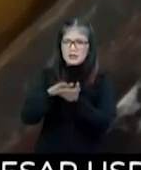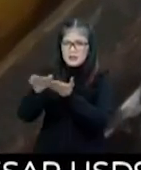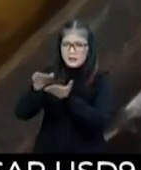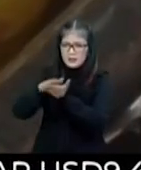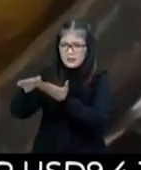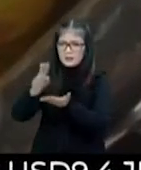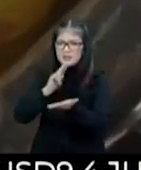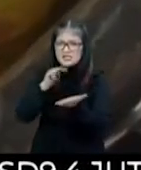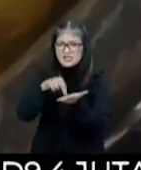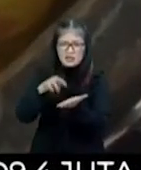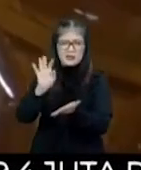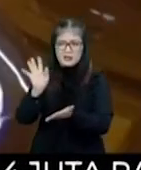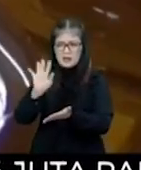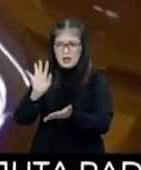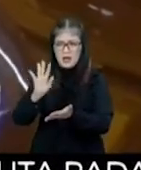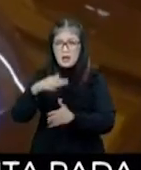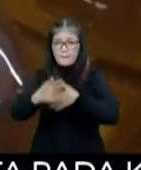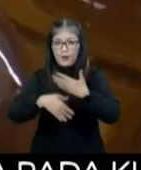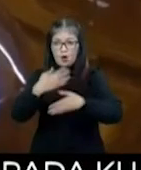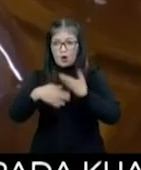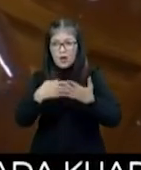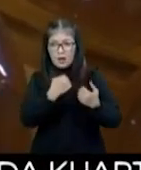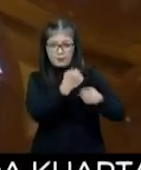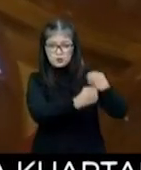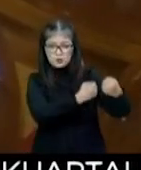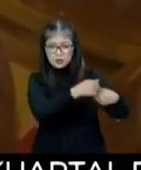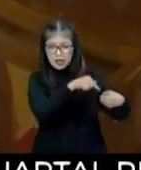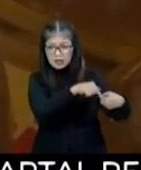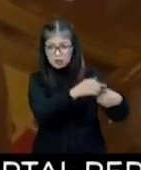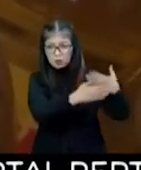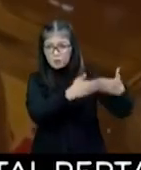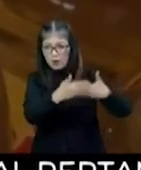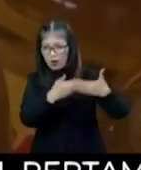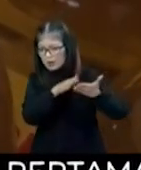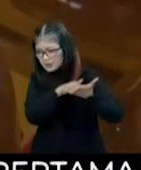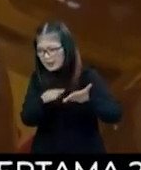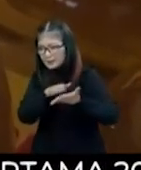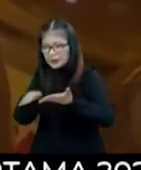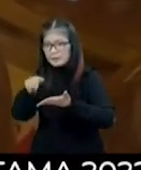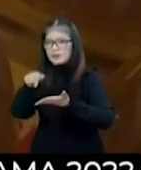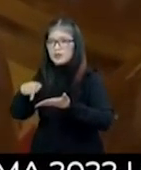perusahaan yang mengelola produk dari hulu sampai hilir, menguasai 70% pasar di tanah air.